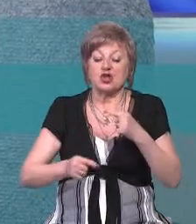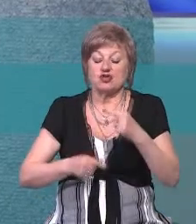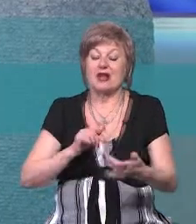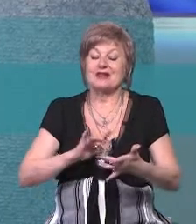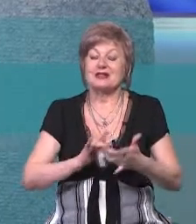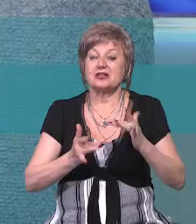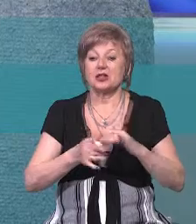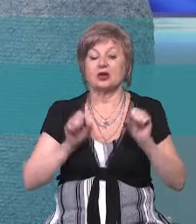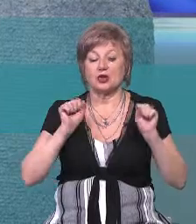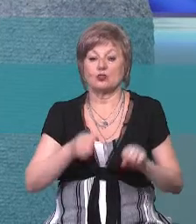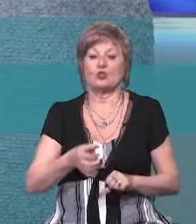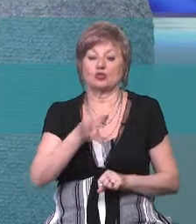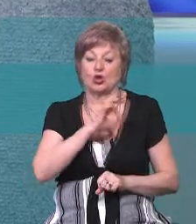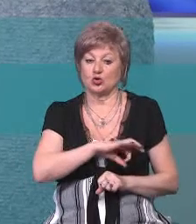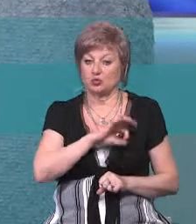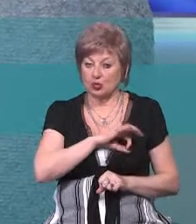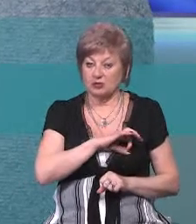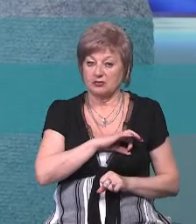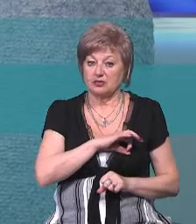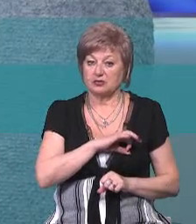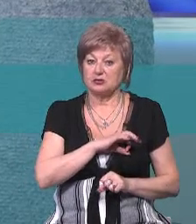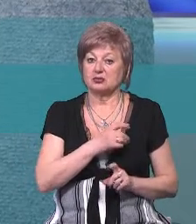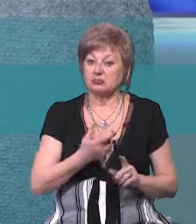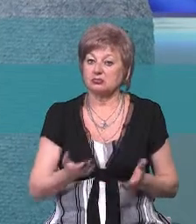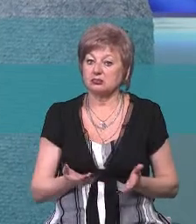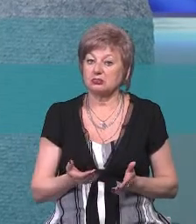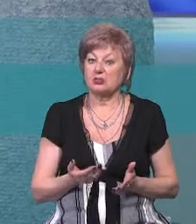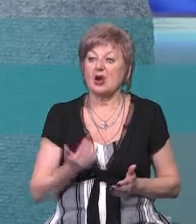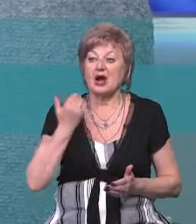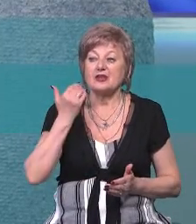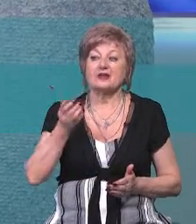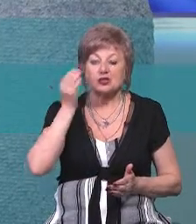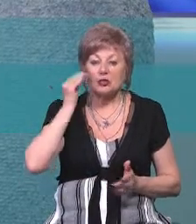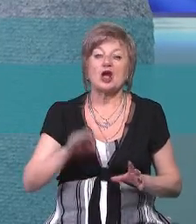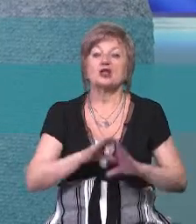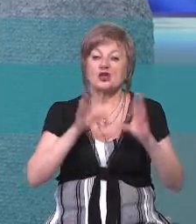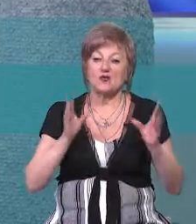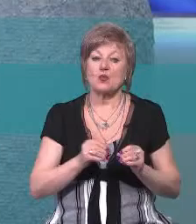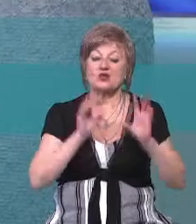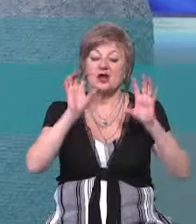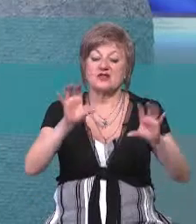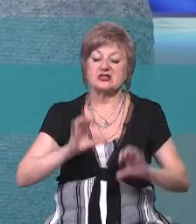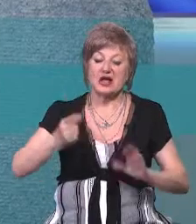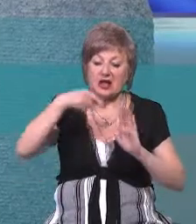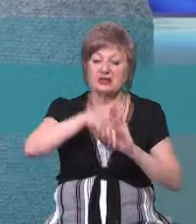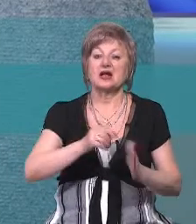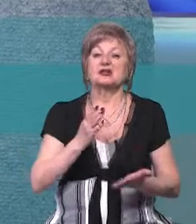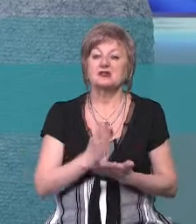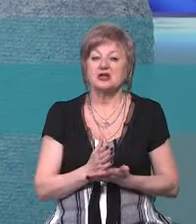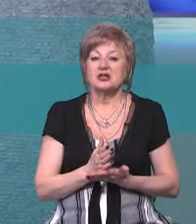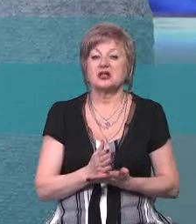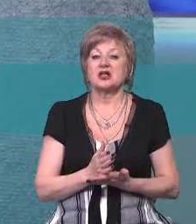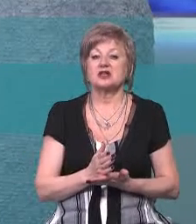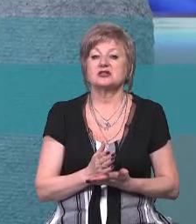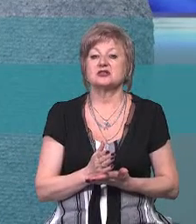можна прослуховувати. От, пане Володимире, на вашу думку, взагалі от у законодавстві є якісь такі обмеження